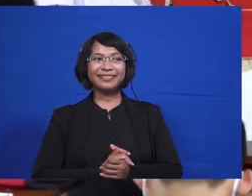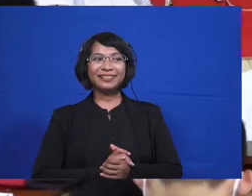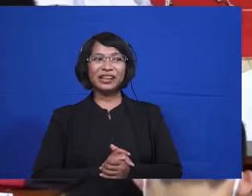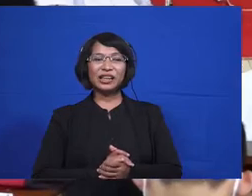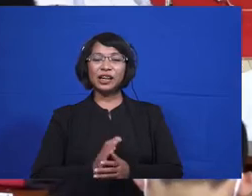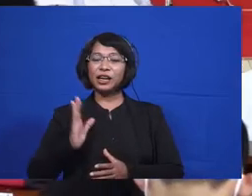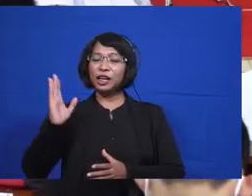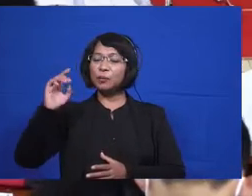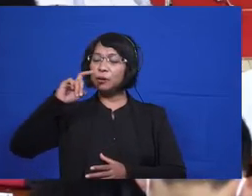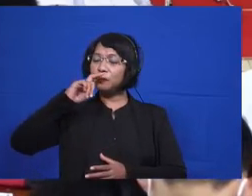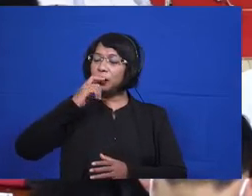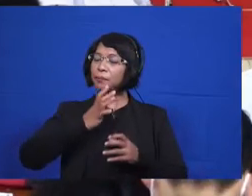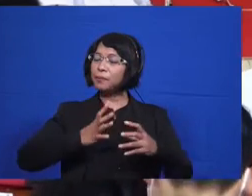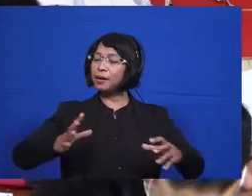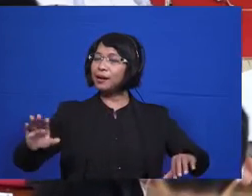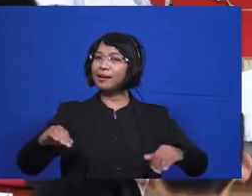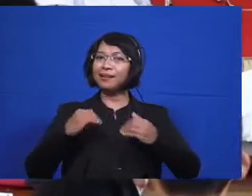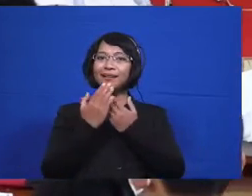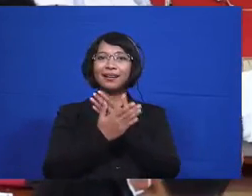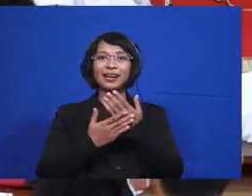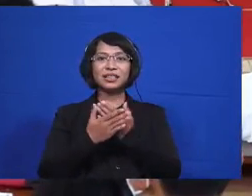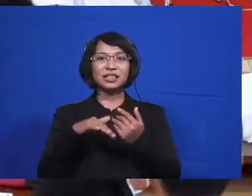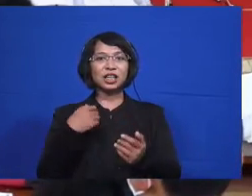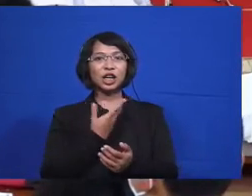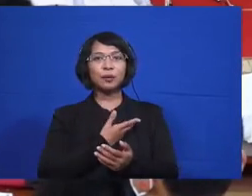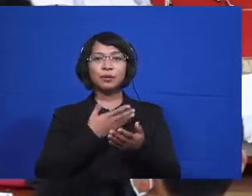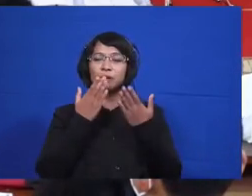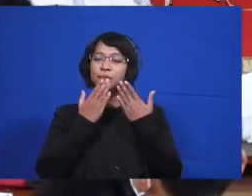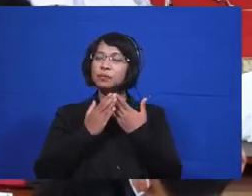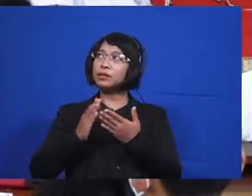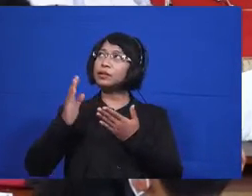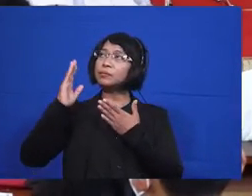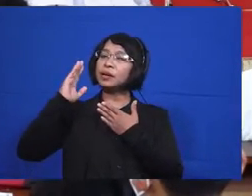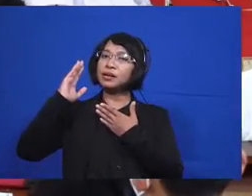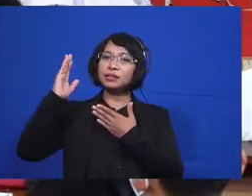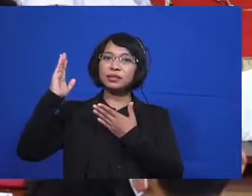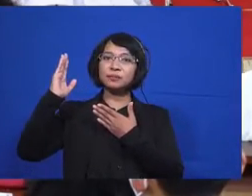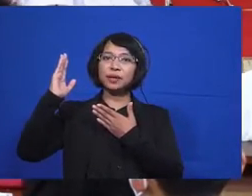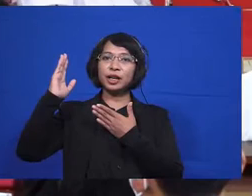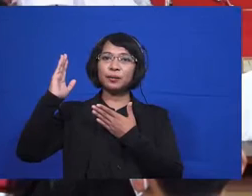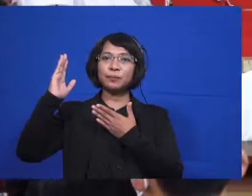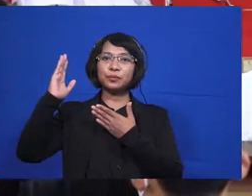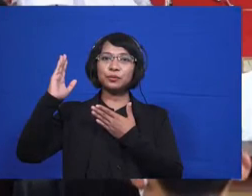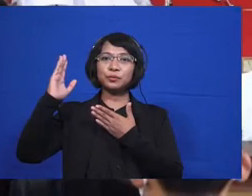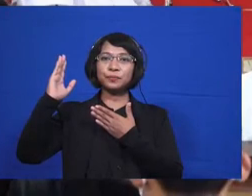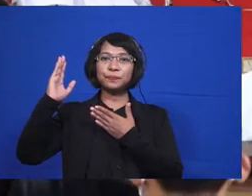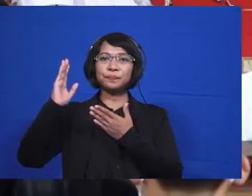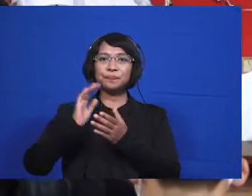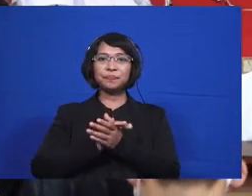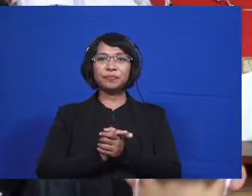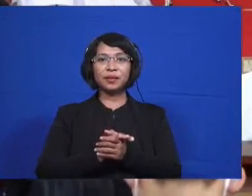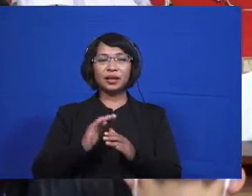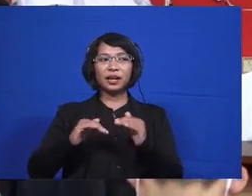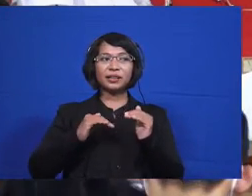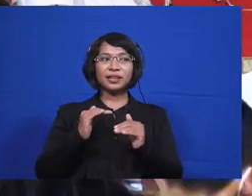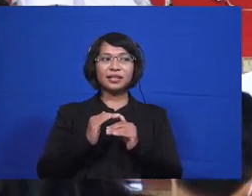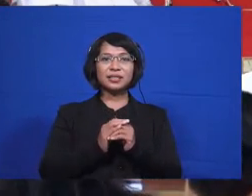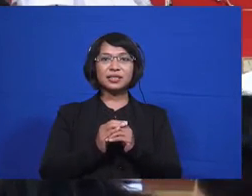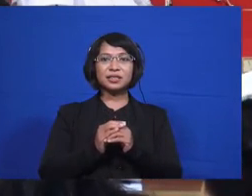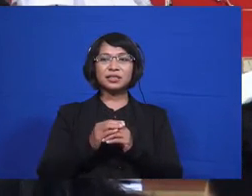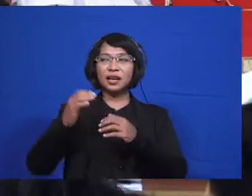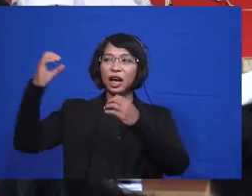Allah Bapa yang makasih, kami mengaturkan syukur dan terima kasih kepadamu atas